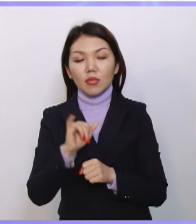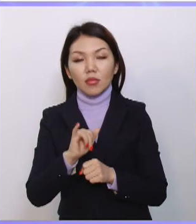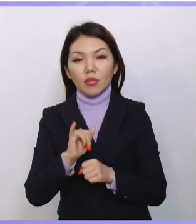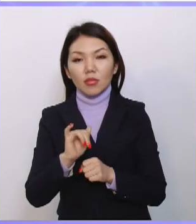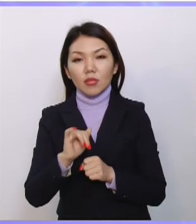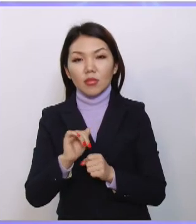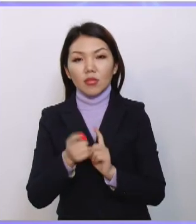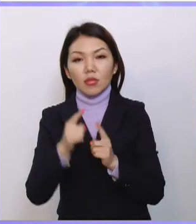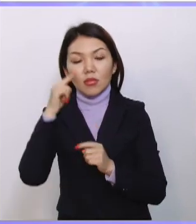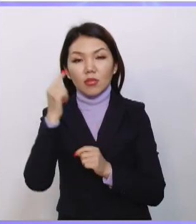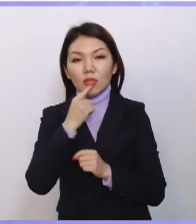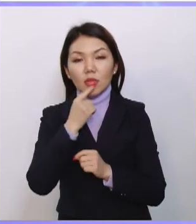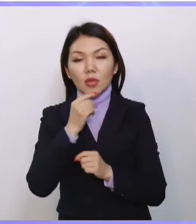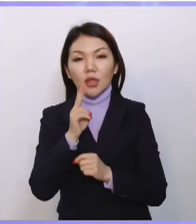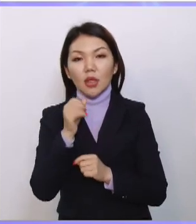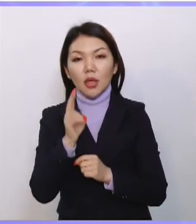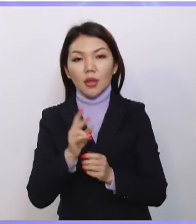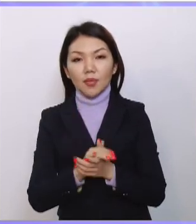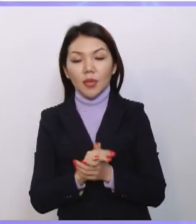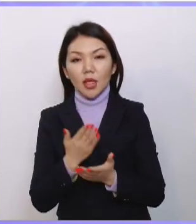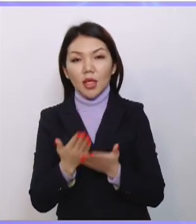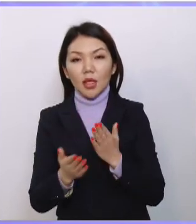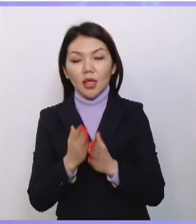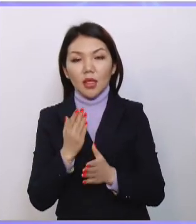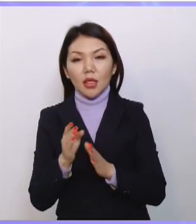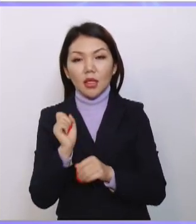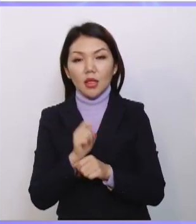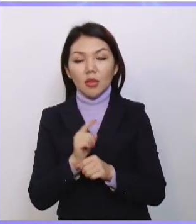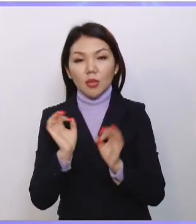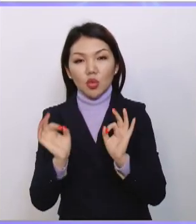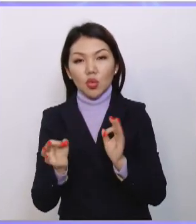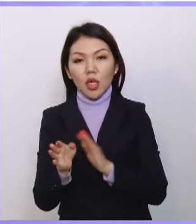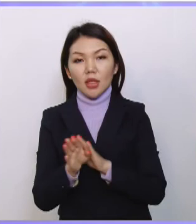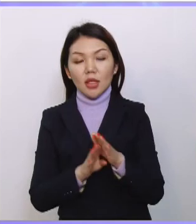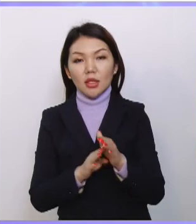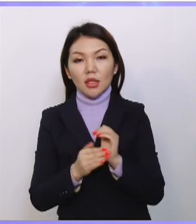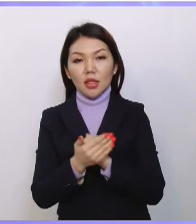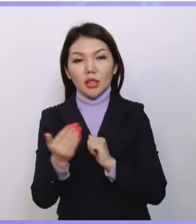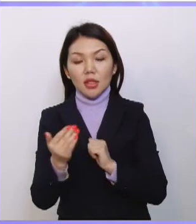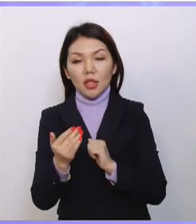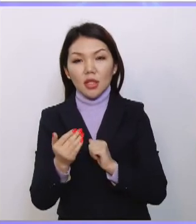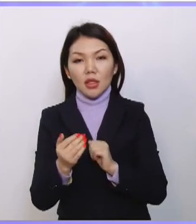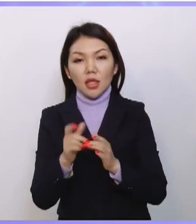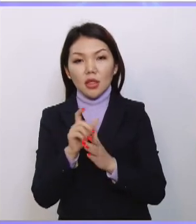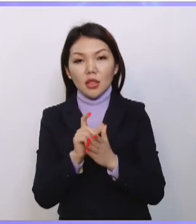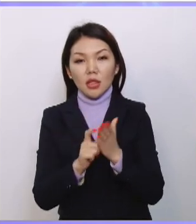Eğer de tapşırmanı tuğra atkarsanar, teksti anda jakşı tüşündüŋör. Azamatsıŋar.